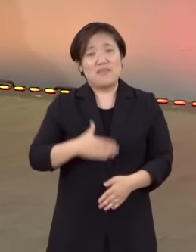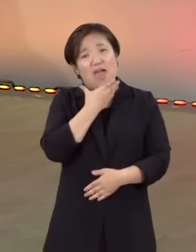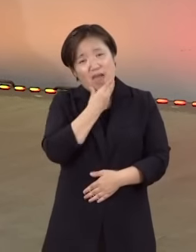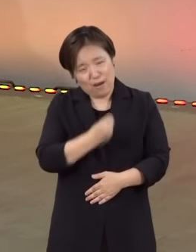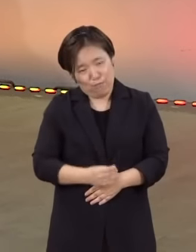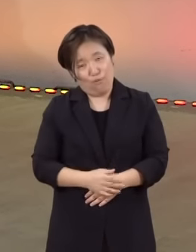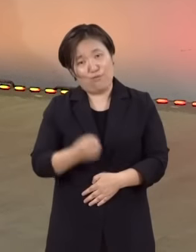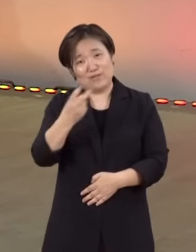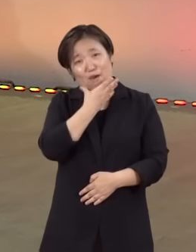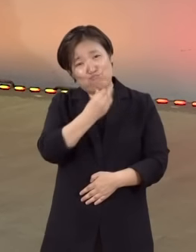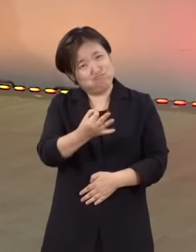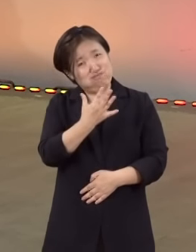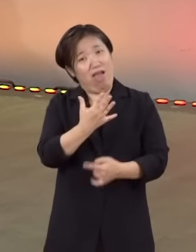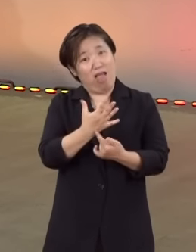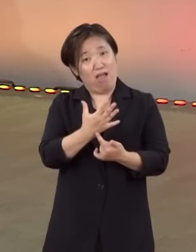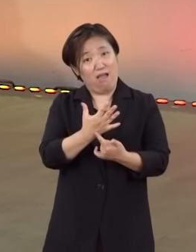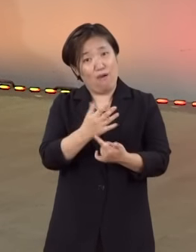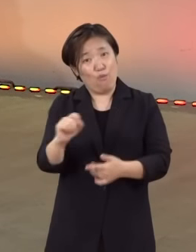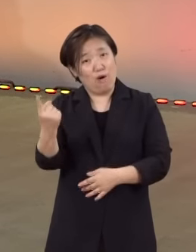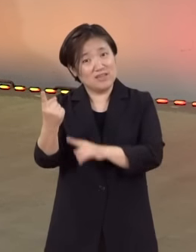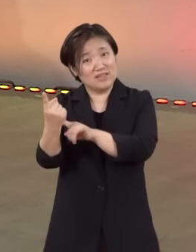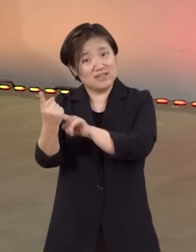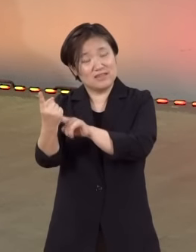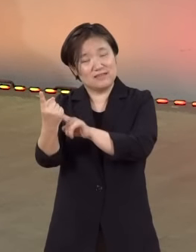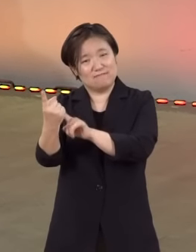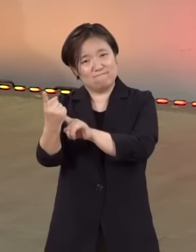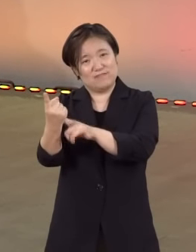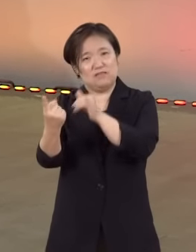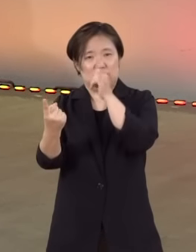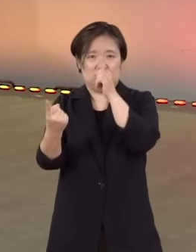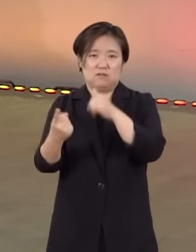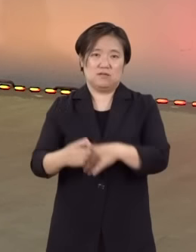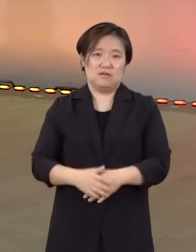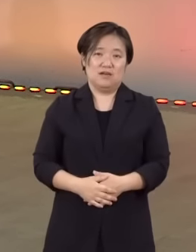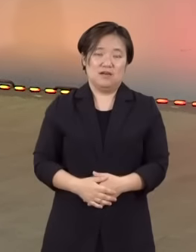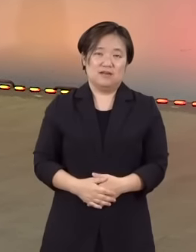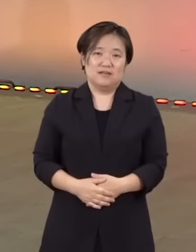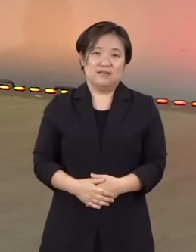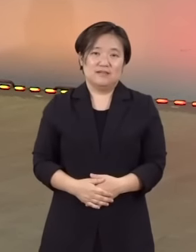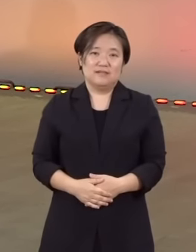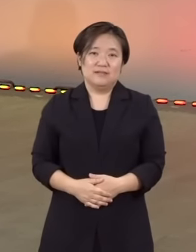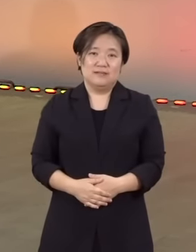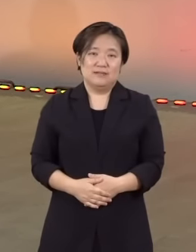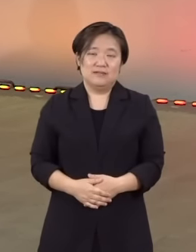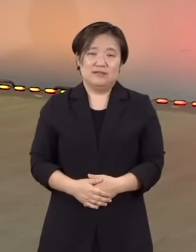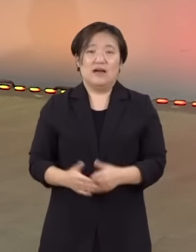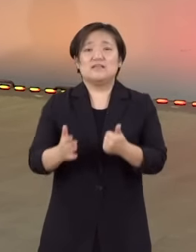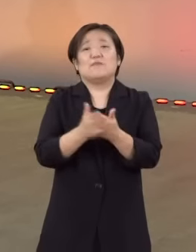원인없이 행복과 불행이란 결과가 생기는게 아니에요 그까 여러분 항상 우리가 좋은 인연에 지어야